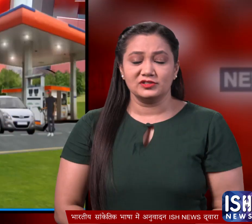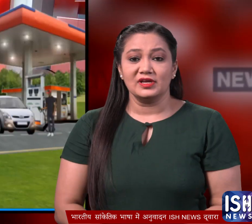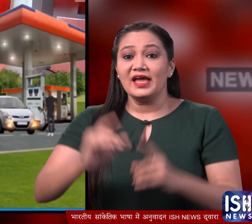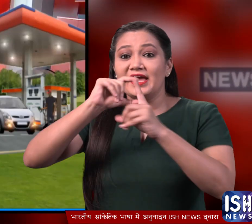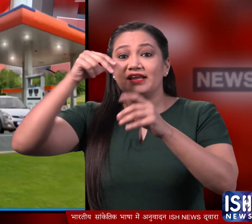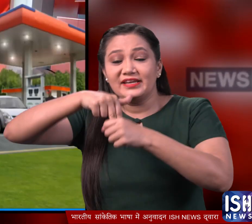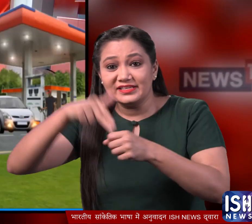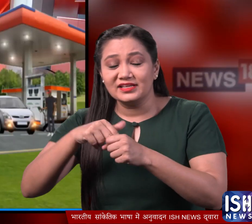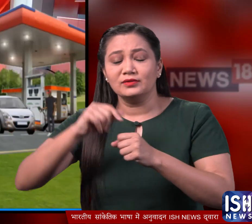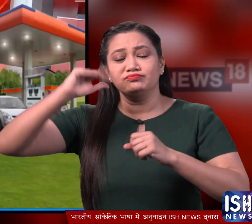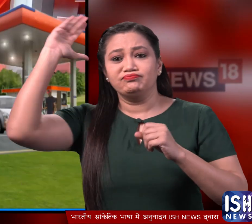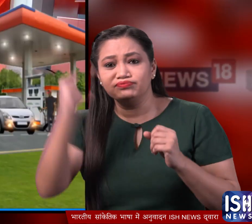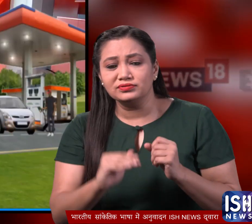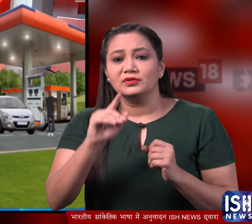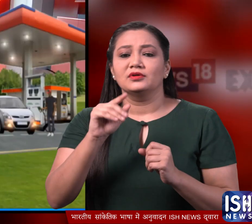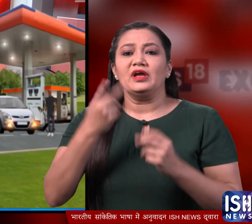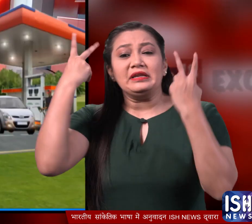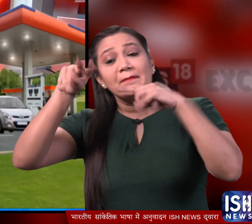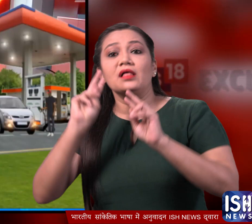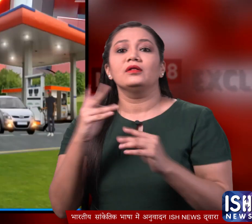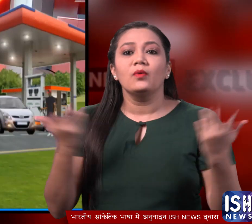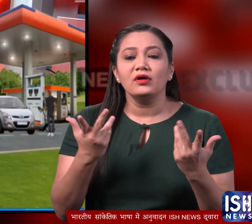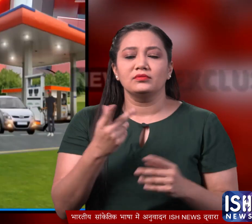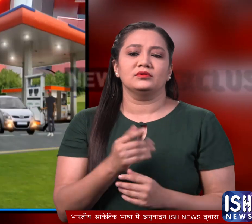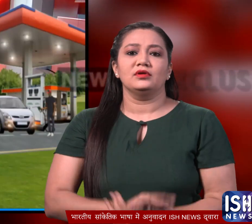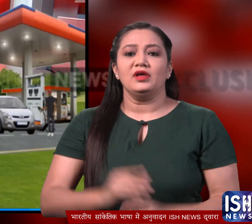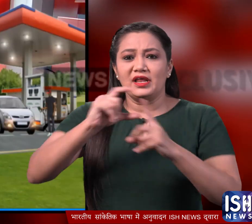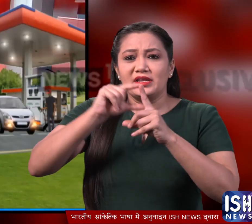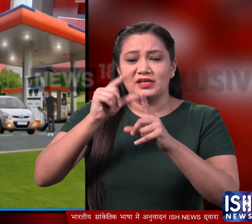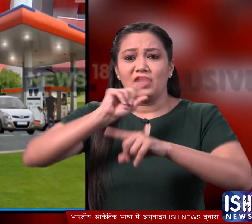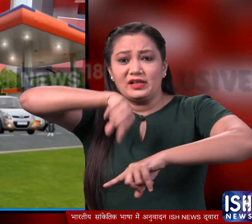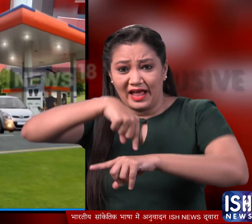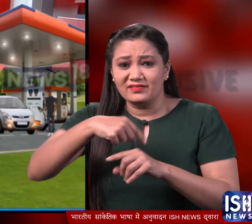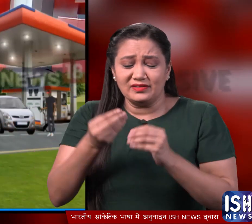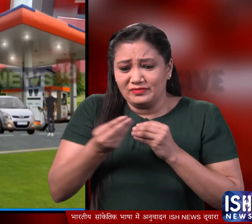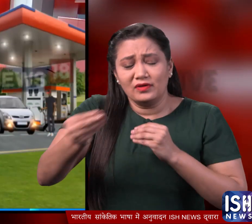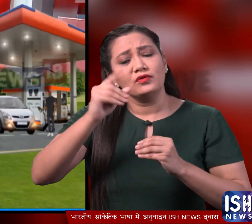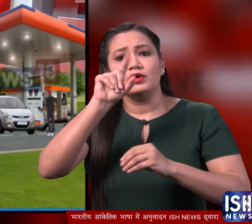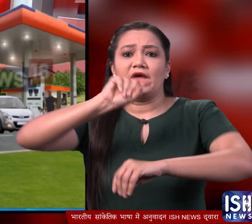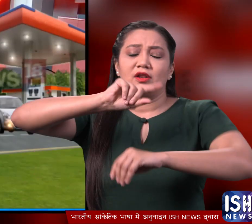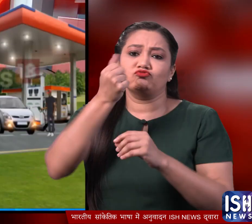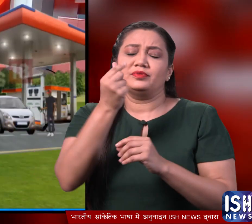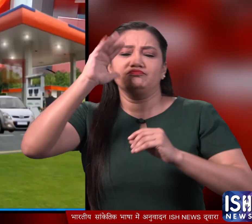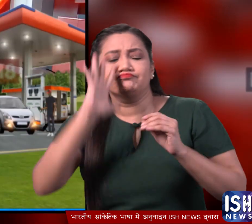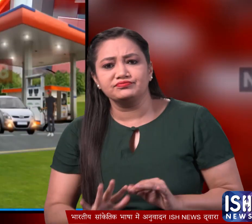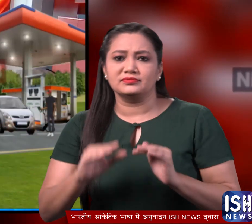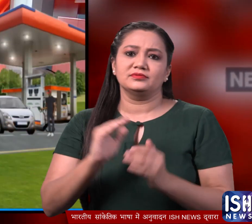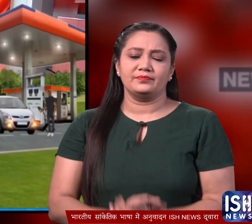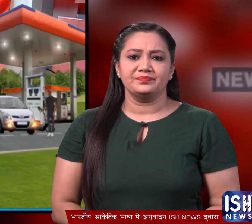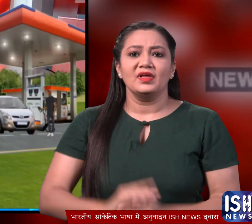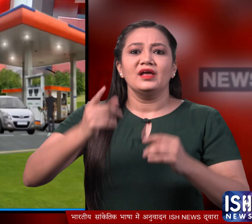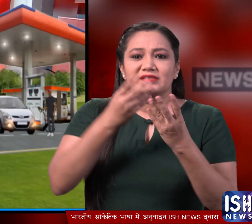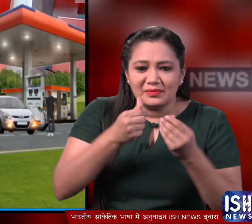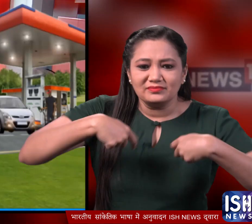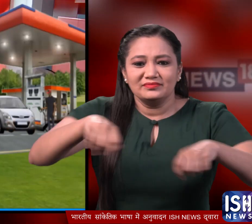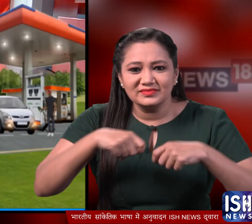اور ڈیزل پر ایکسائز ڈیوٹی میں اس سے دگنی کٹوٹی کی گئی ڈیزل تھوڑی دیر بعد سے دس روپے سستہ ملے گا جس کا سیدھا اثر آٹا